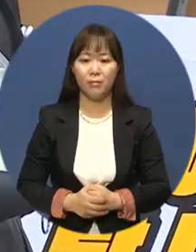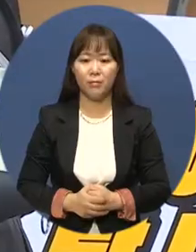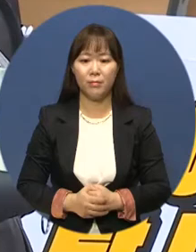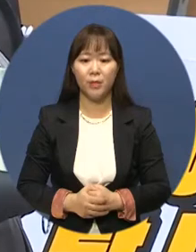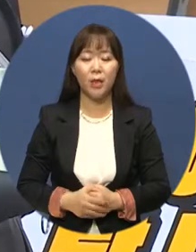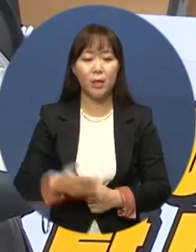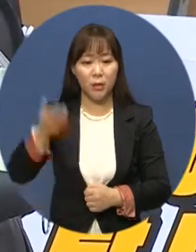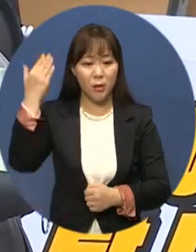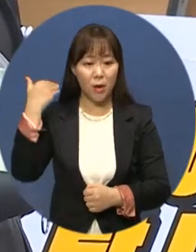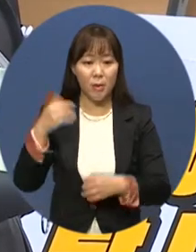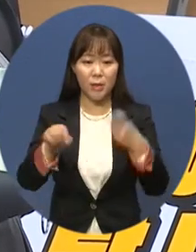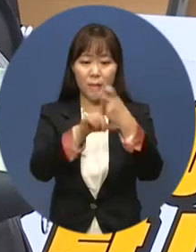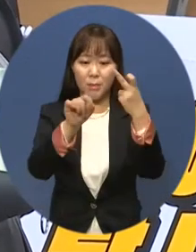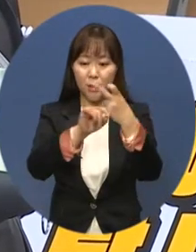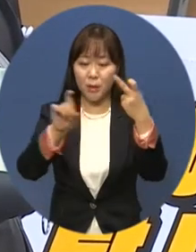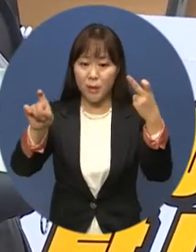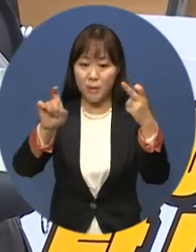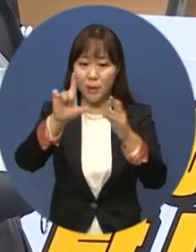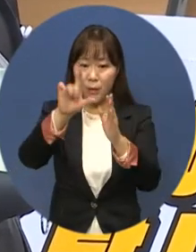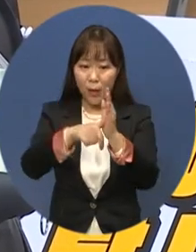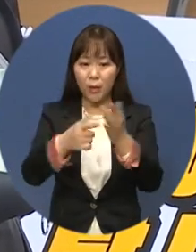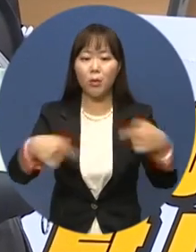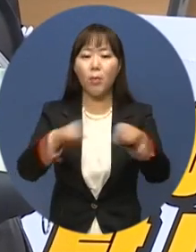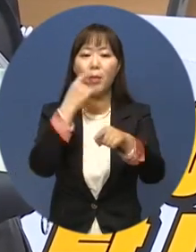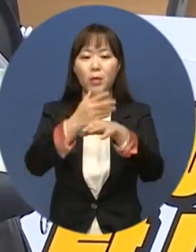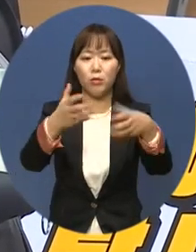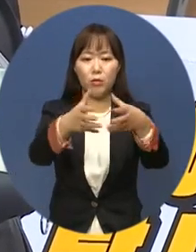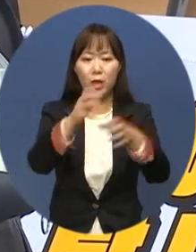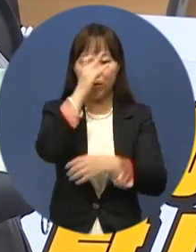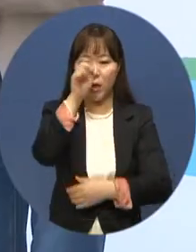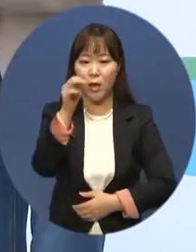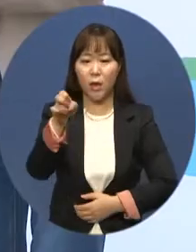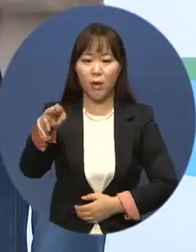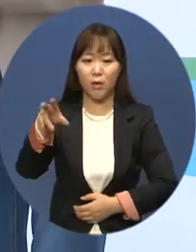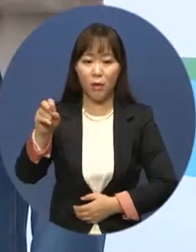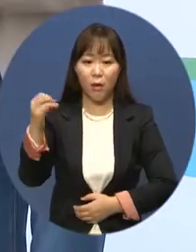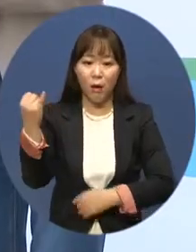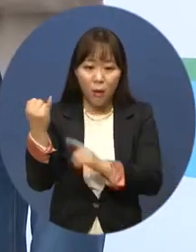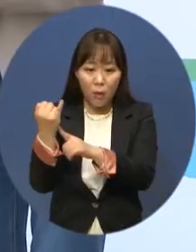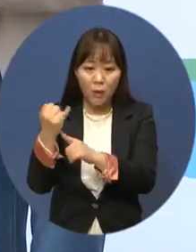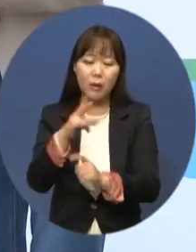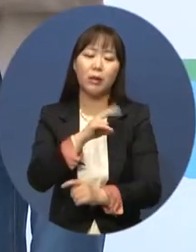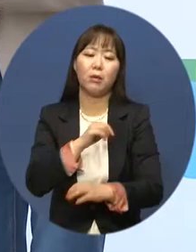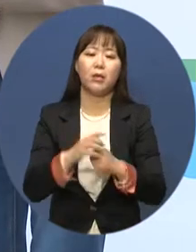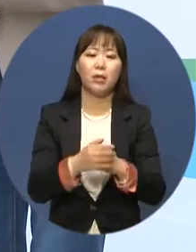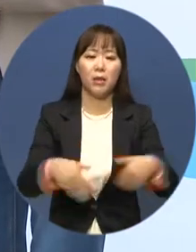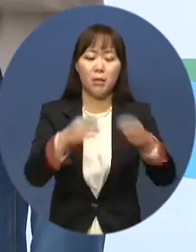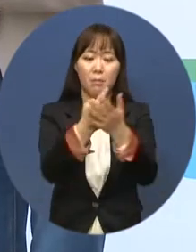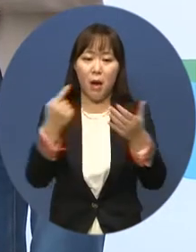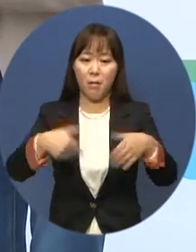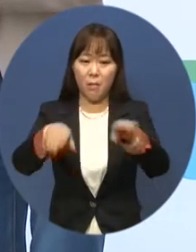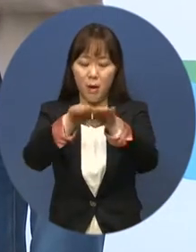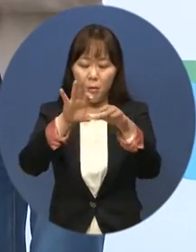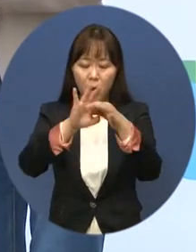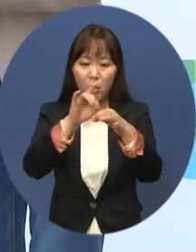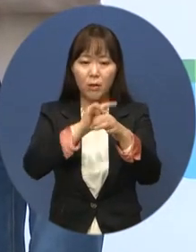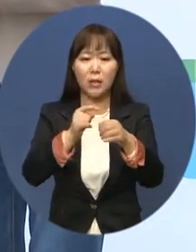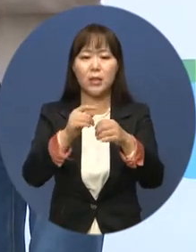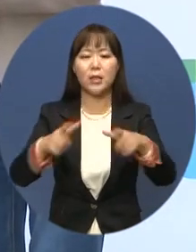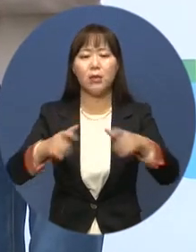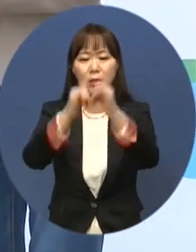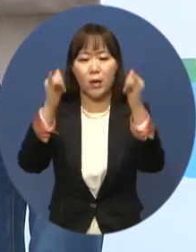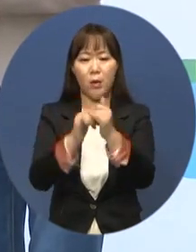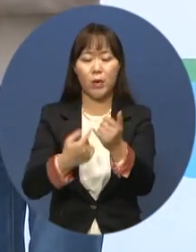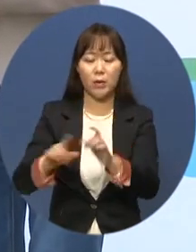이에 지난해 12월 10일 더불어 민주당 최영희 응원은 장애인 타 시설과 지역사회 자립을 지원하는